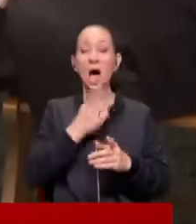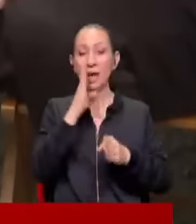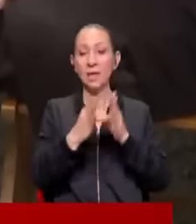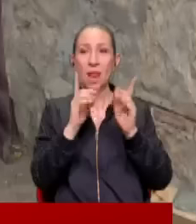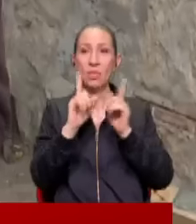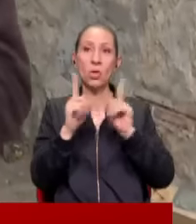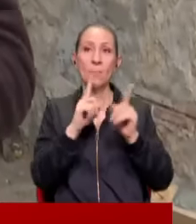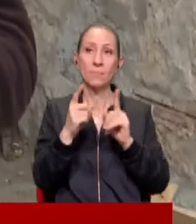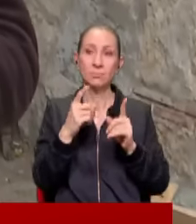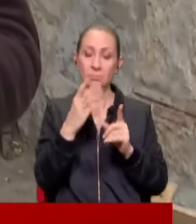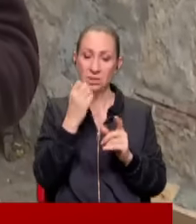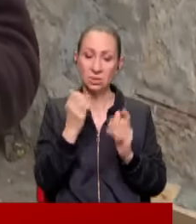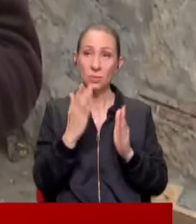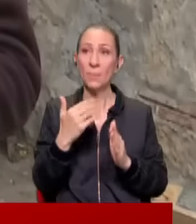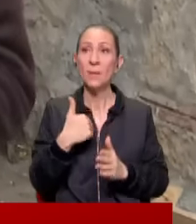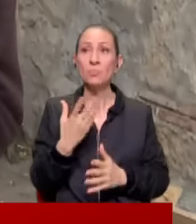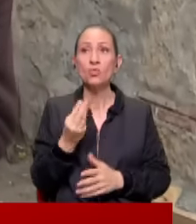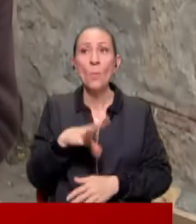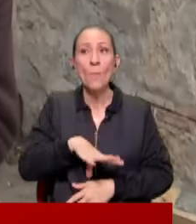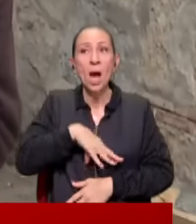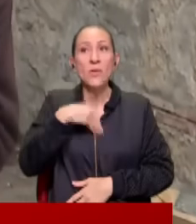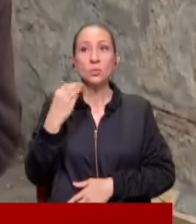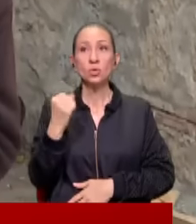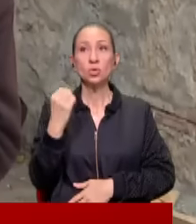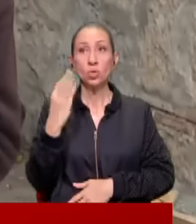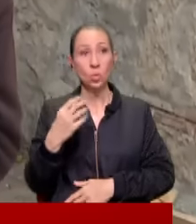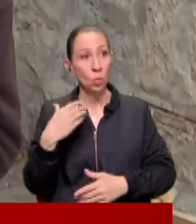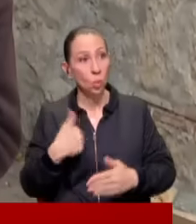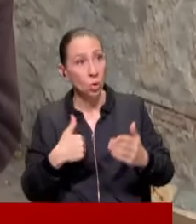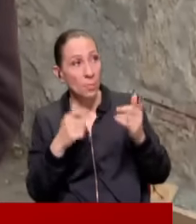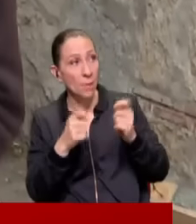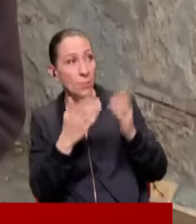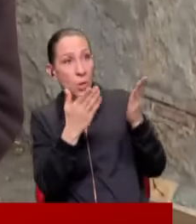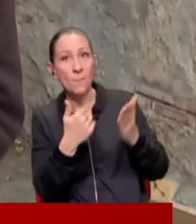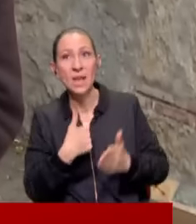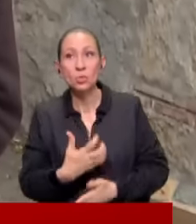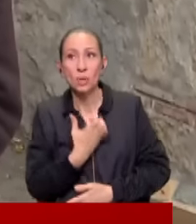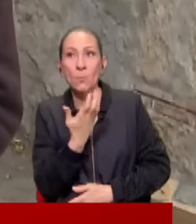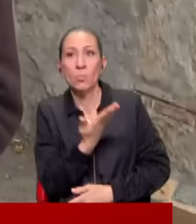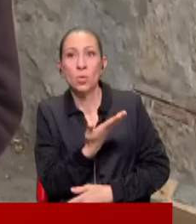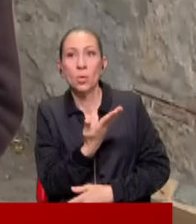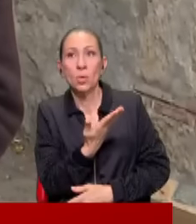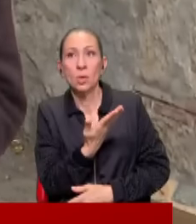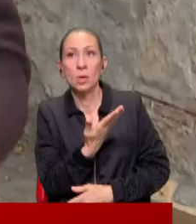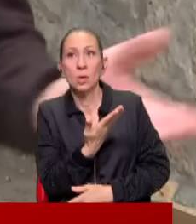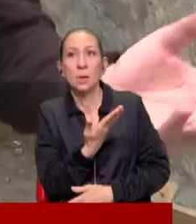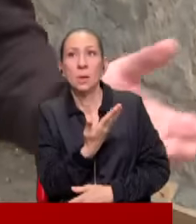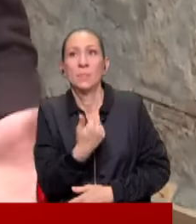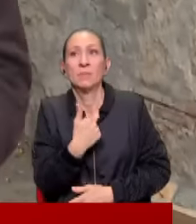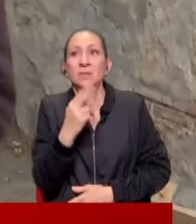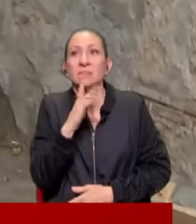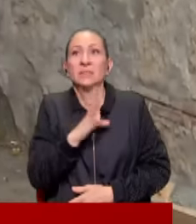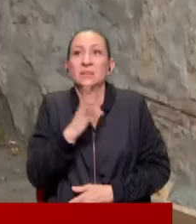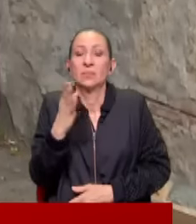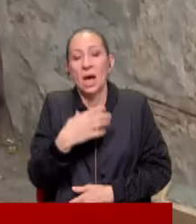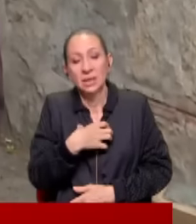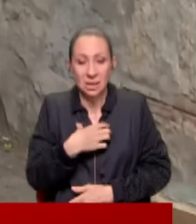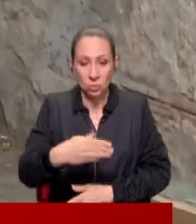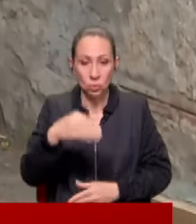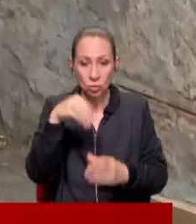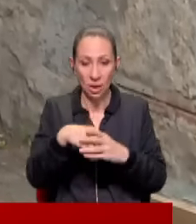nöbeti sürüyor. Benim en çok maneviyatımın güçlü olduğu kurum yapıyor bunu. Beni üzen bu. Benim kızım